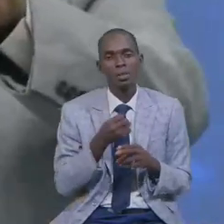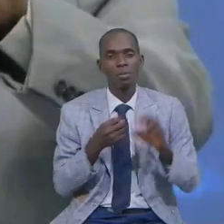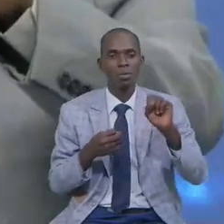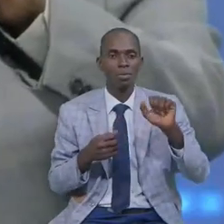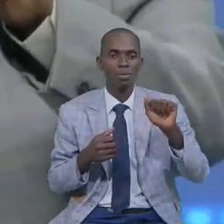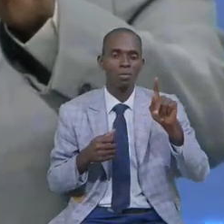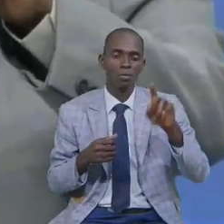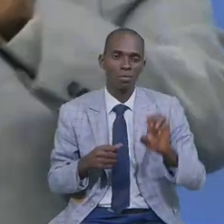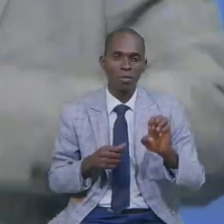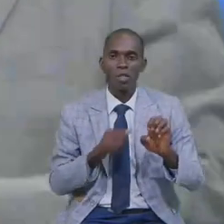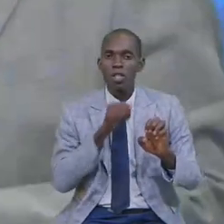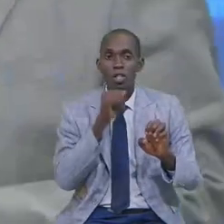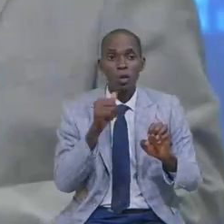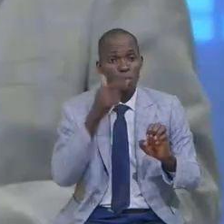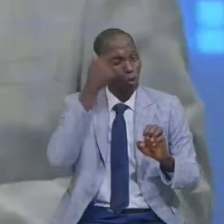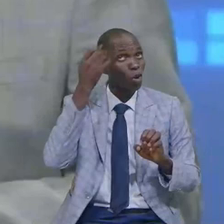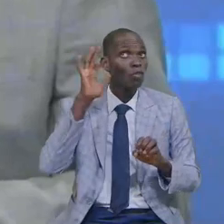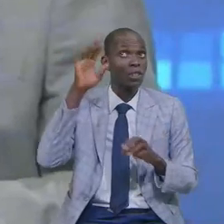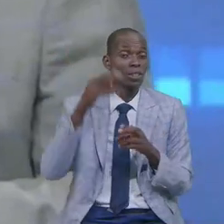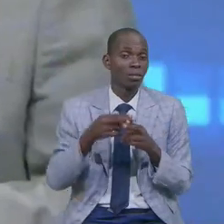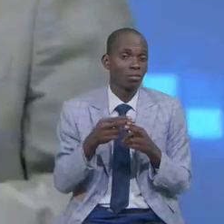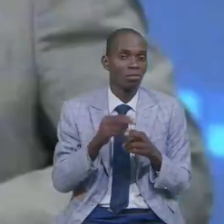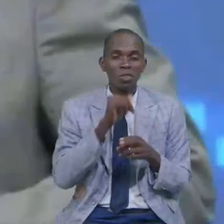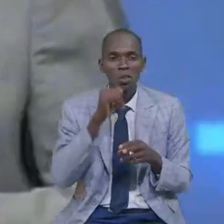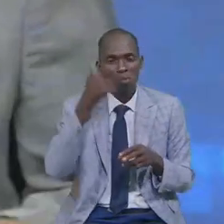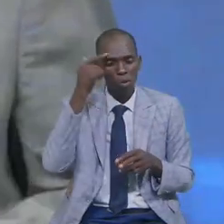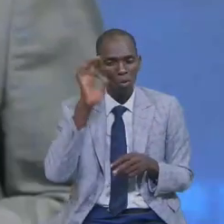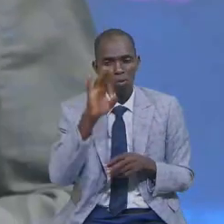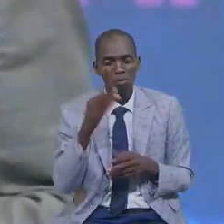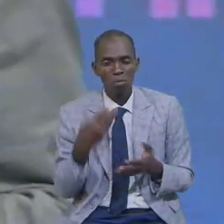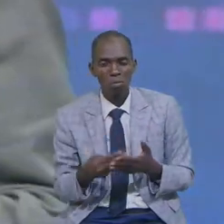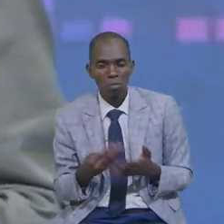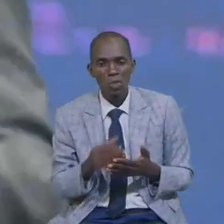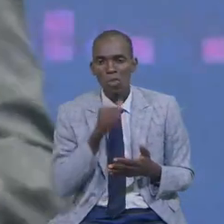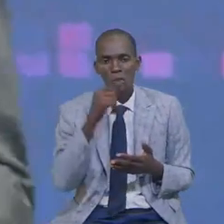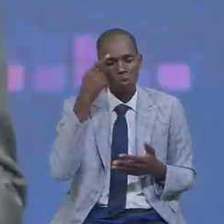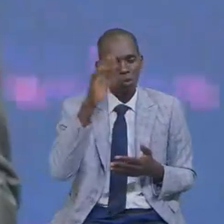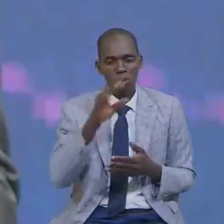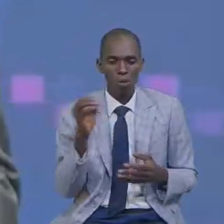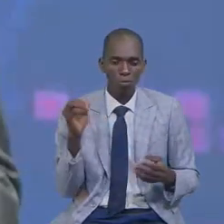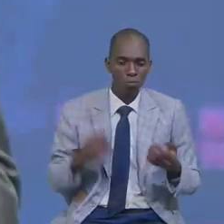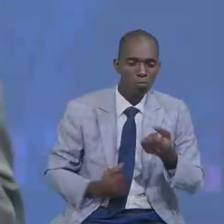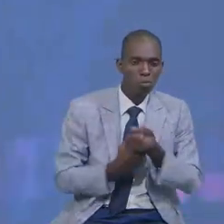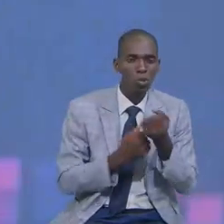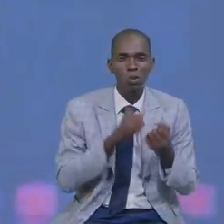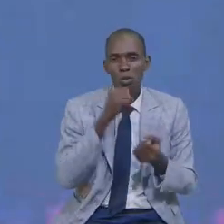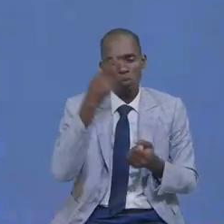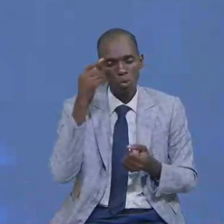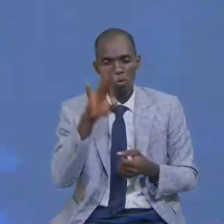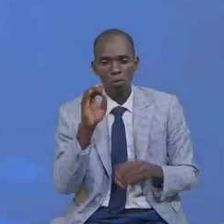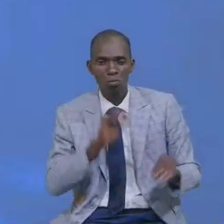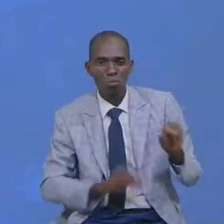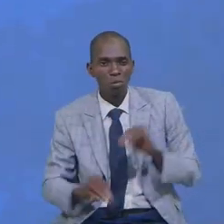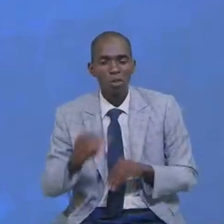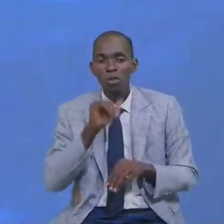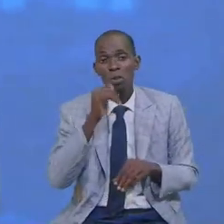Ce n'est pas à cause de l'argent, ce n'est pas à cause des contributions, ce n'est pas à cause des bonnes œuvres, ce n'est pas parce que vous êtes